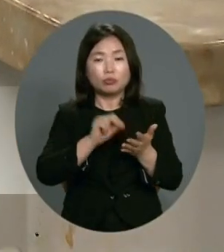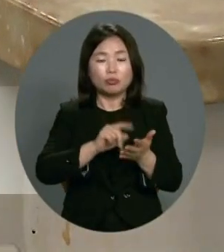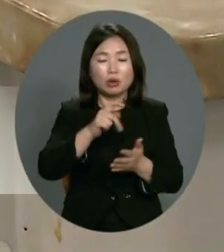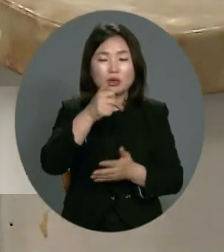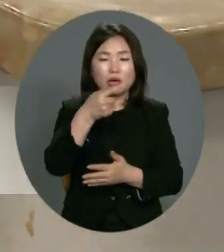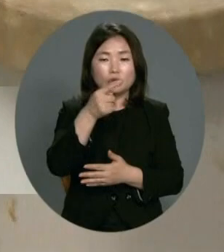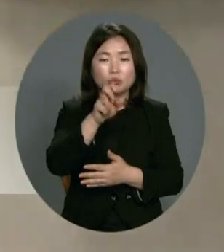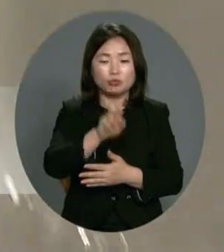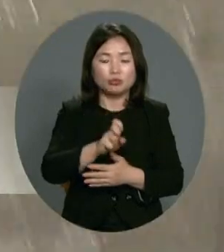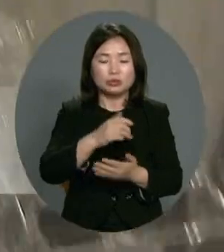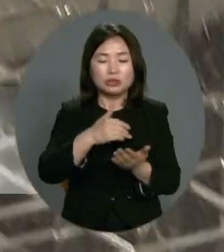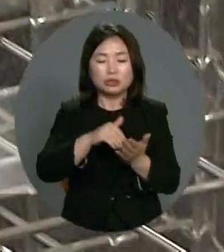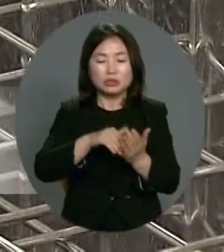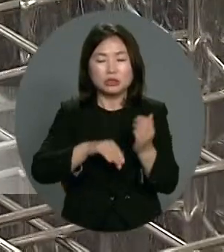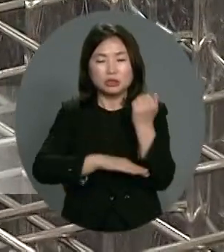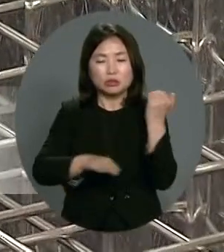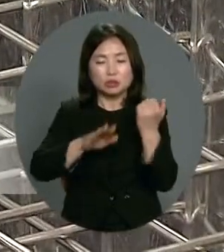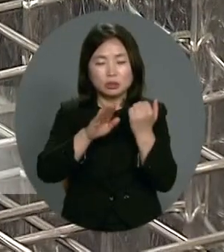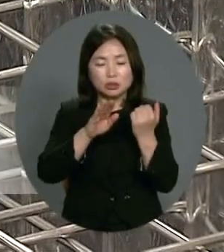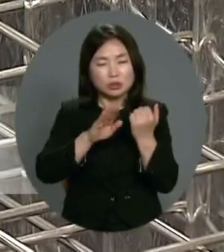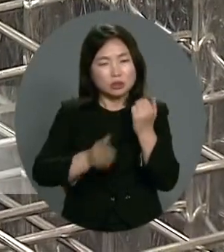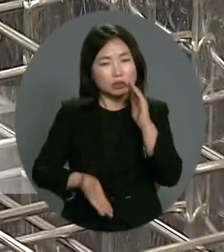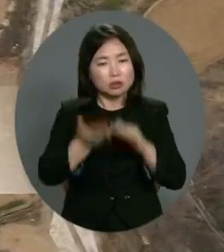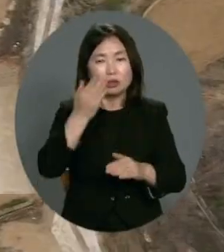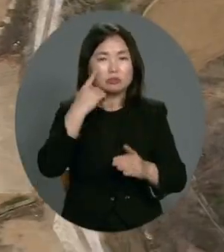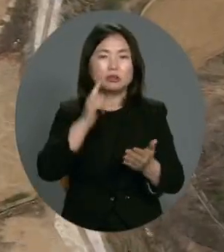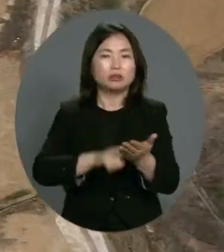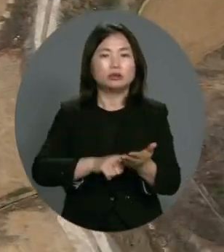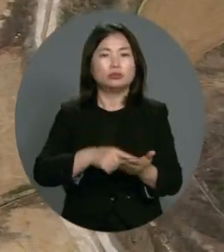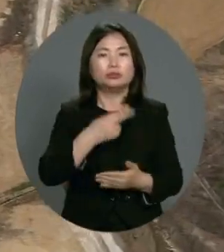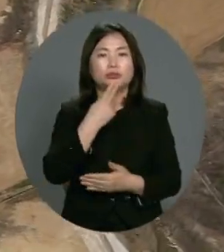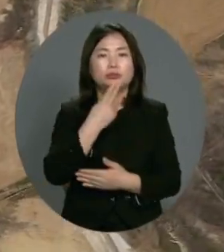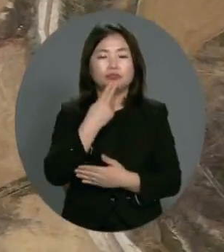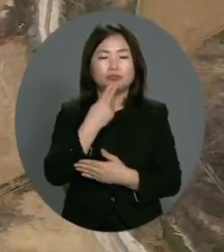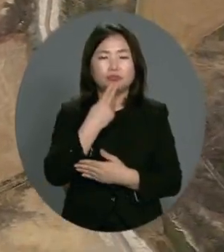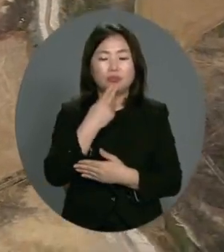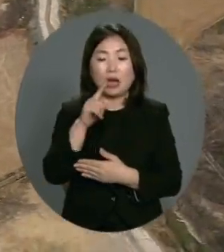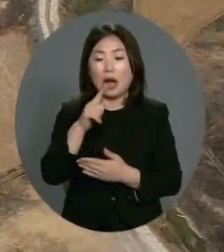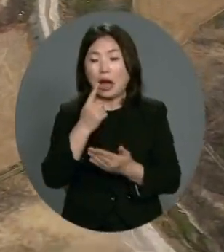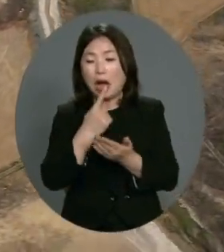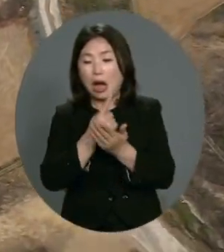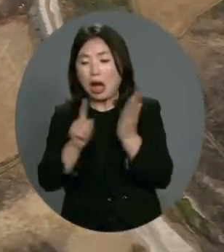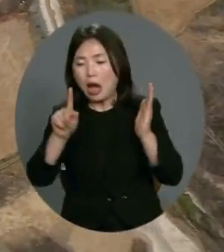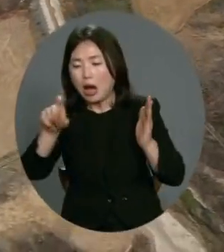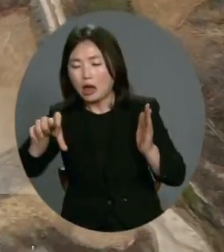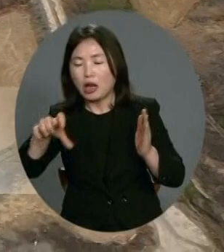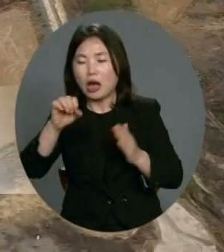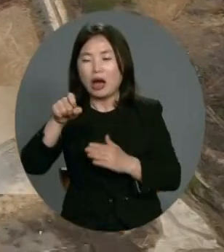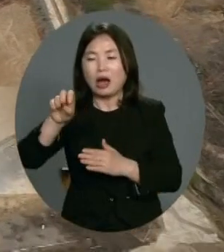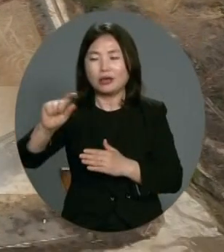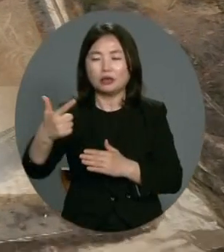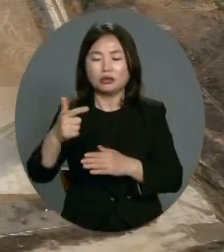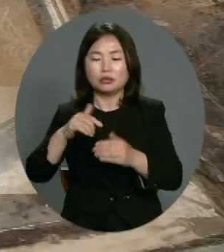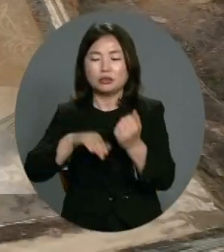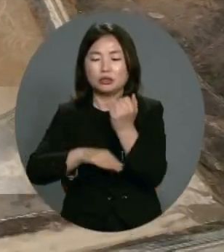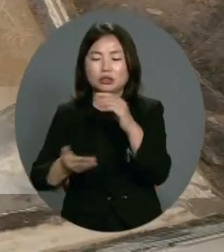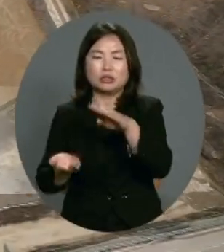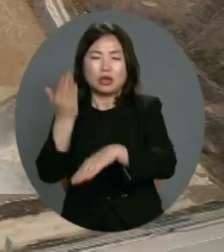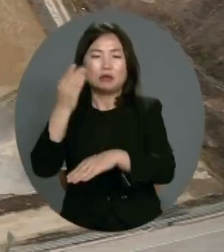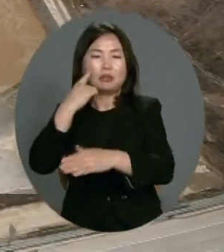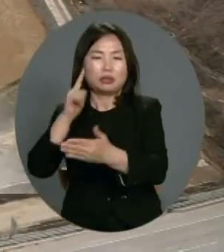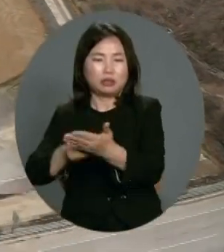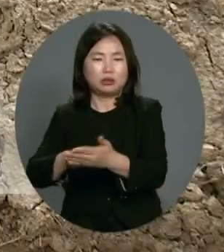카드뮴이 기준치 이상으로 검출된 논은 없었습니다 한곳에서 아연이 기준치 이상으로 나왔는데